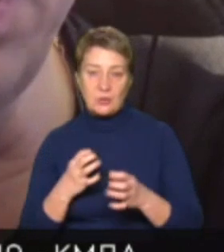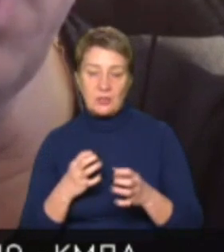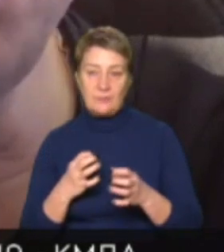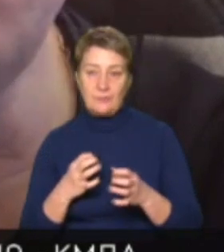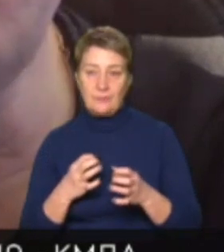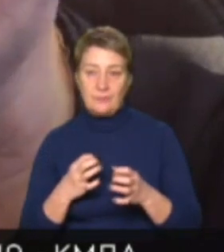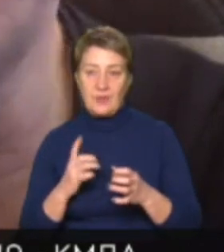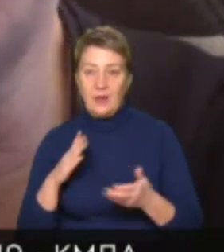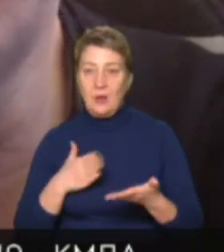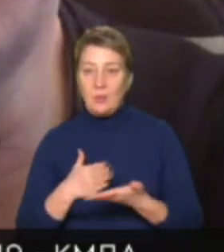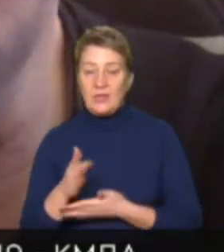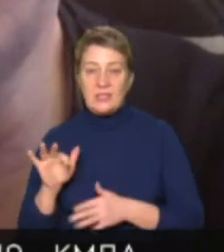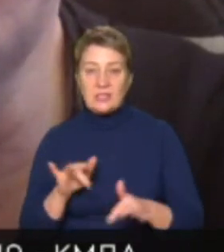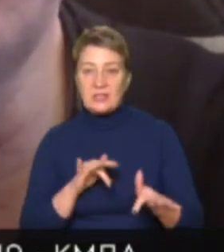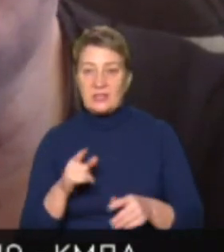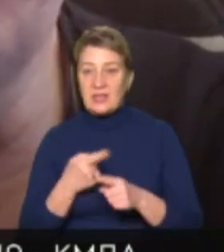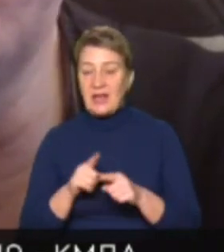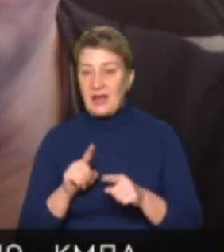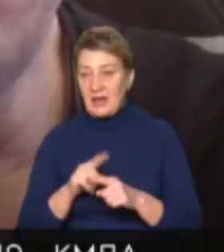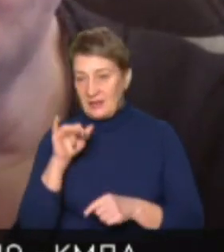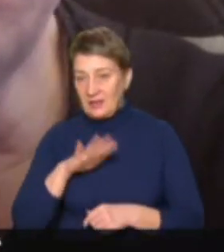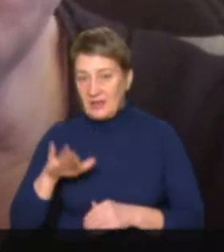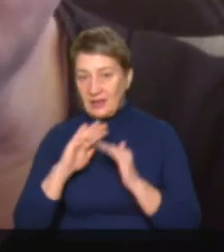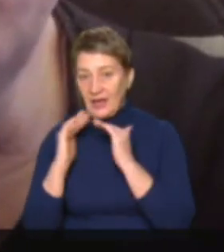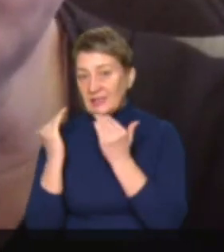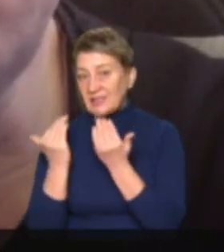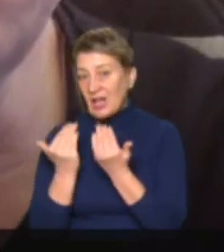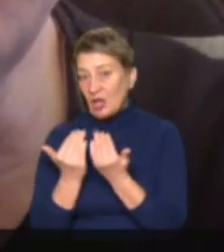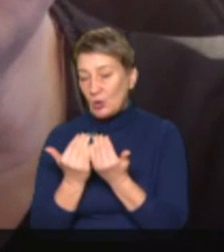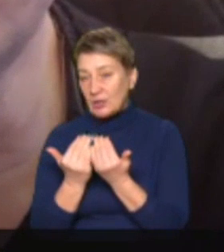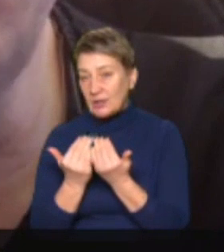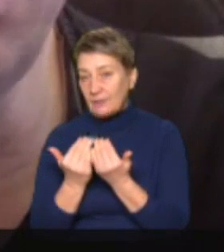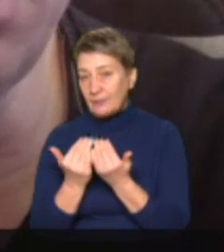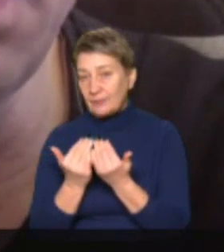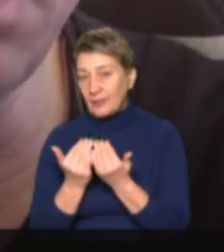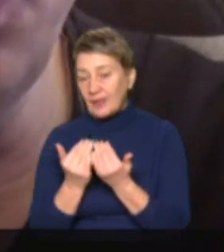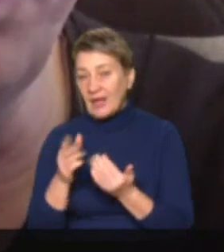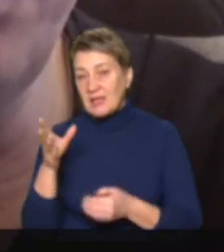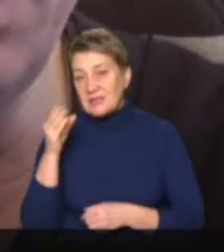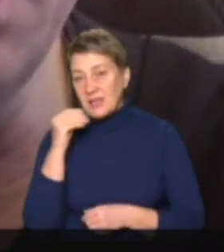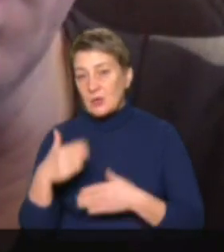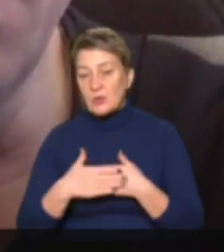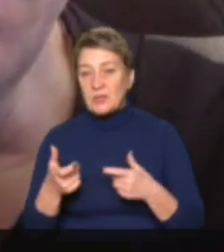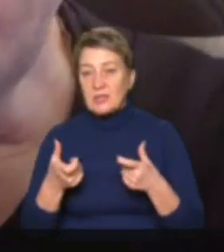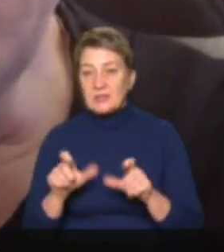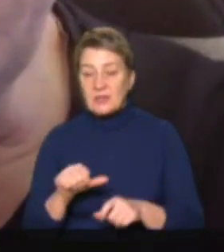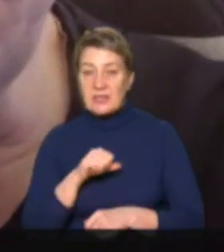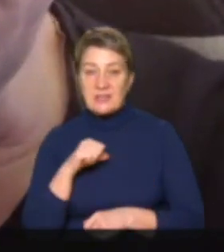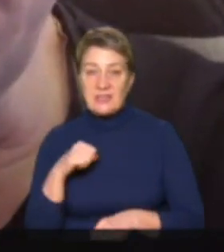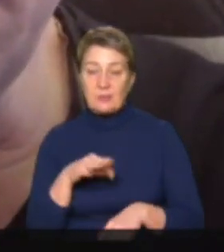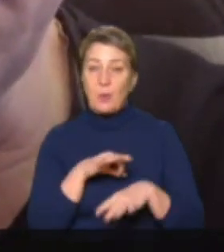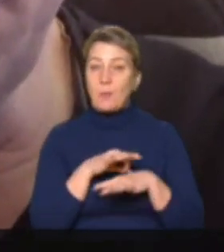міжнародній політичній діяльності. Це країна ізольована за рахунок санкцій, за рахунок самої поведінки.